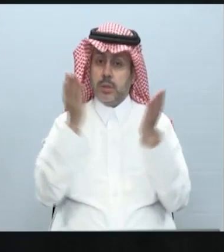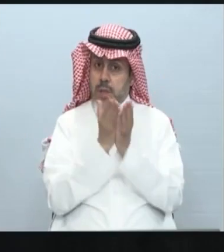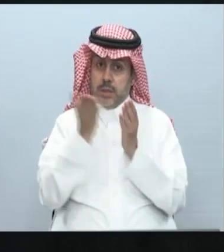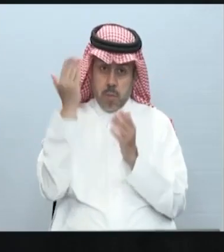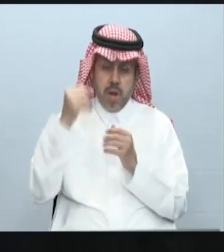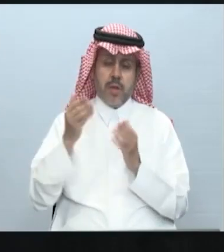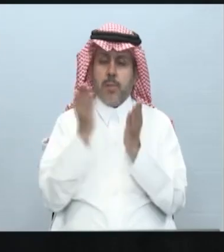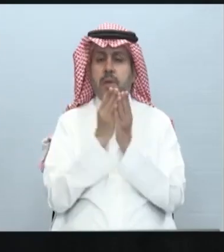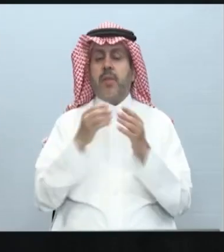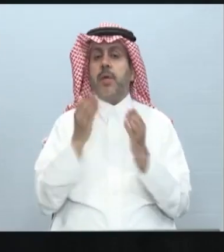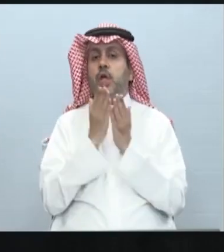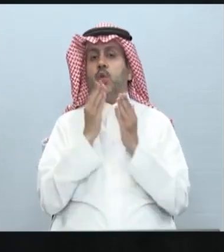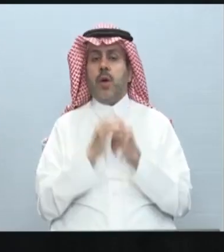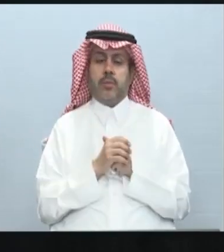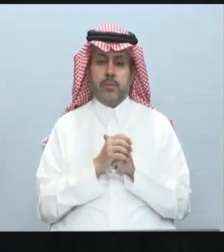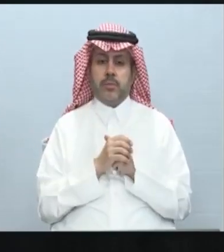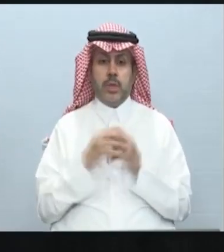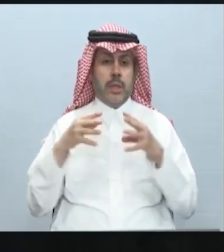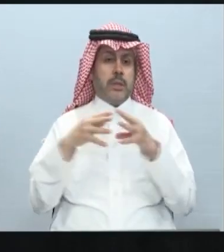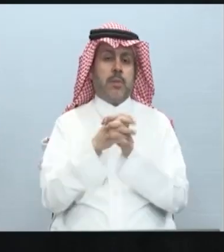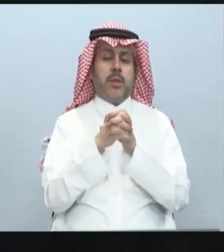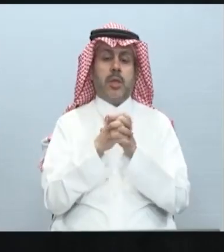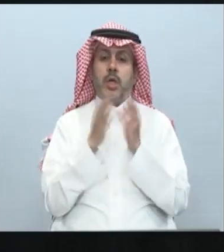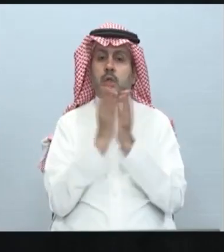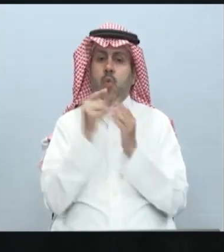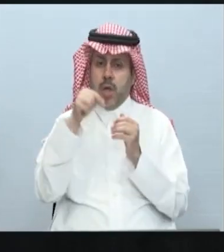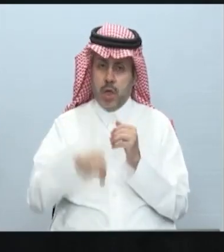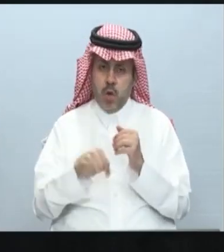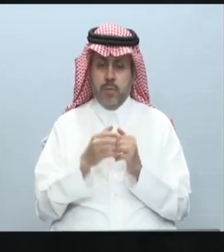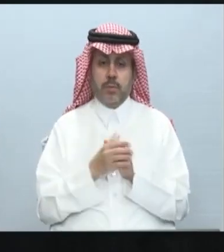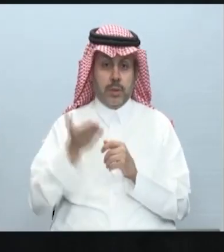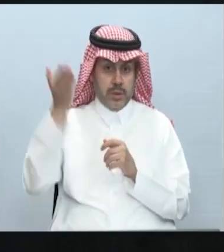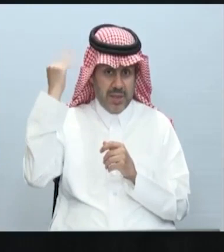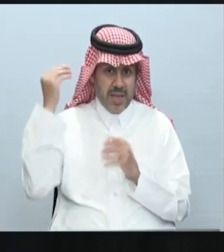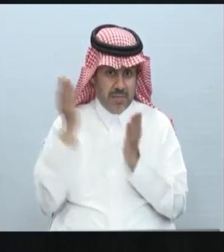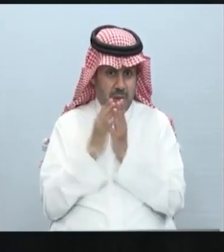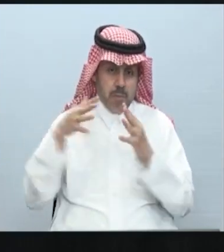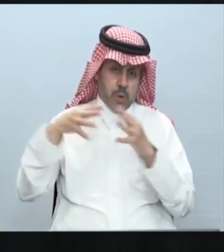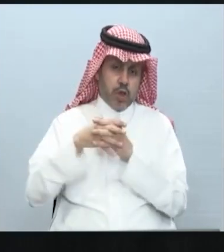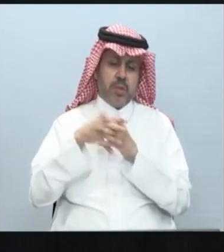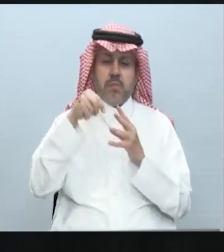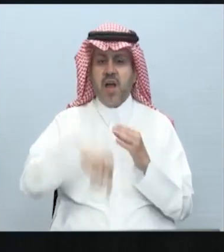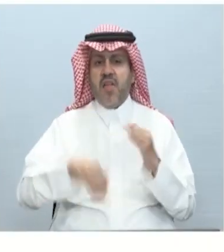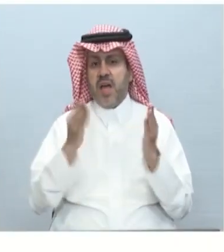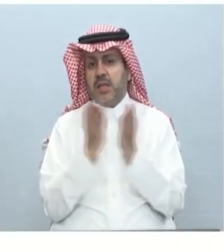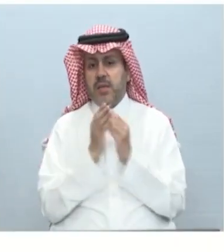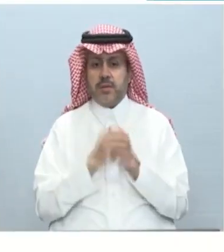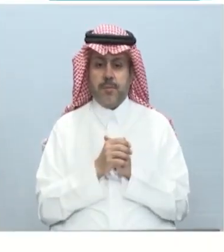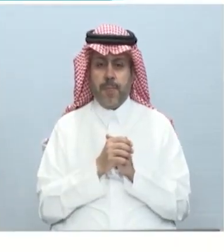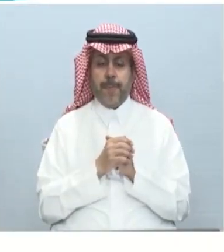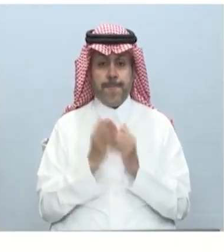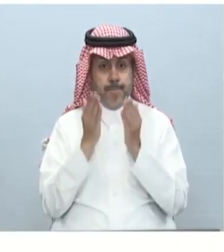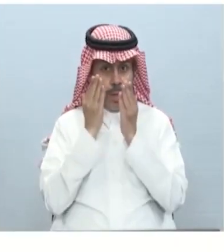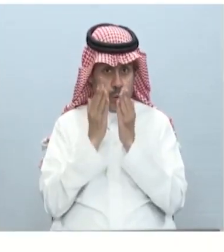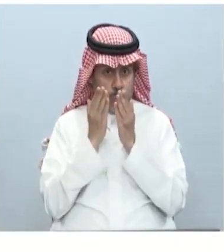في درسنا الماضي لارتباط هذه العبادات بالعبادات التي سناخذها باذن الله في درسنا هذا اليوم ذكرنا لكم ان